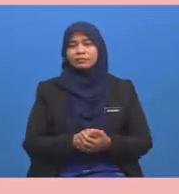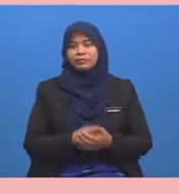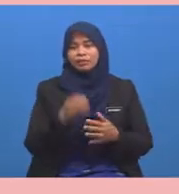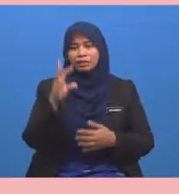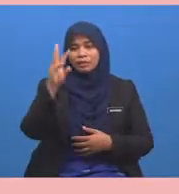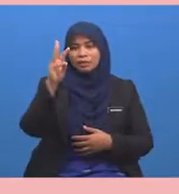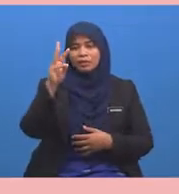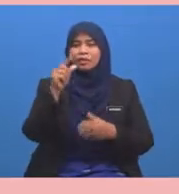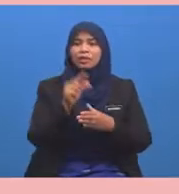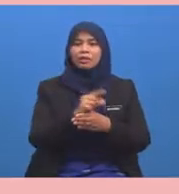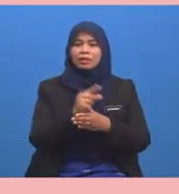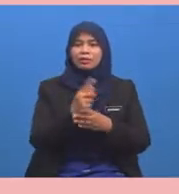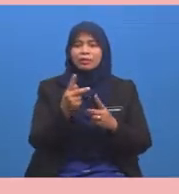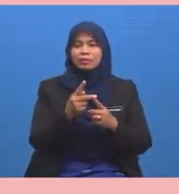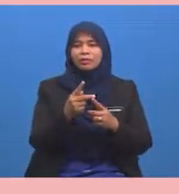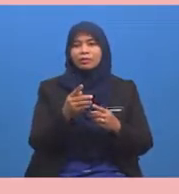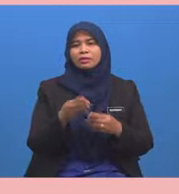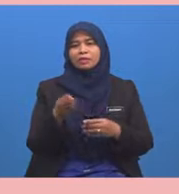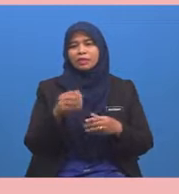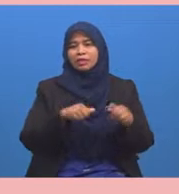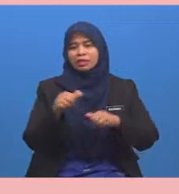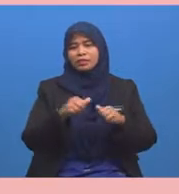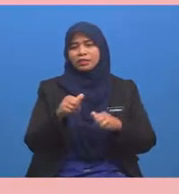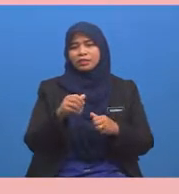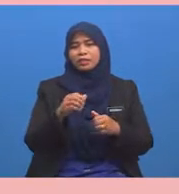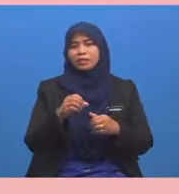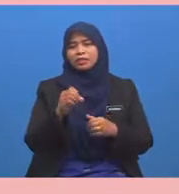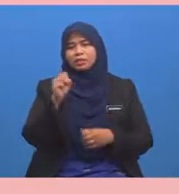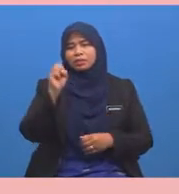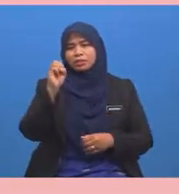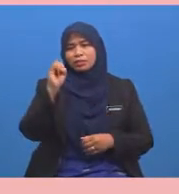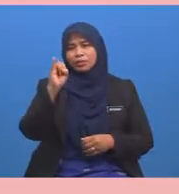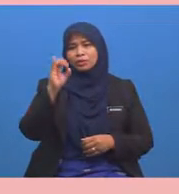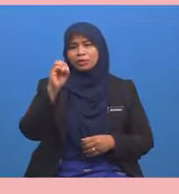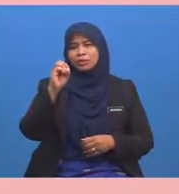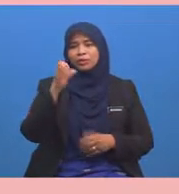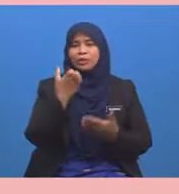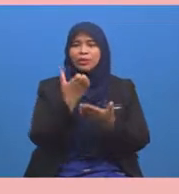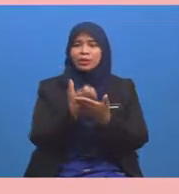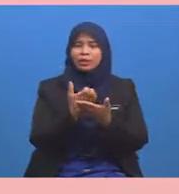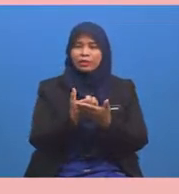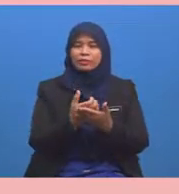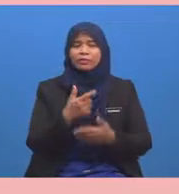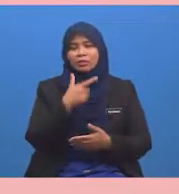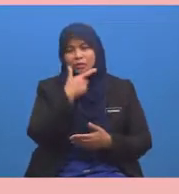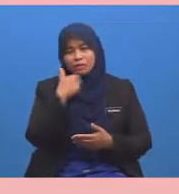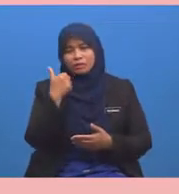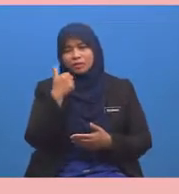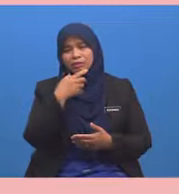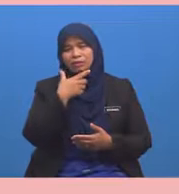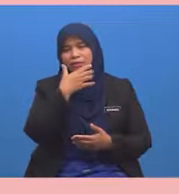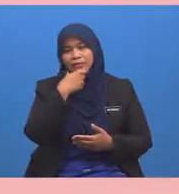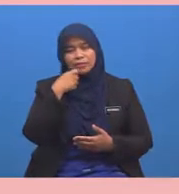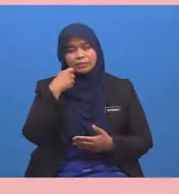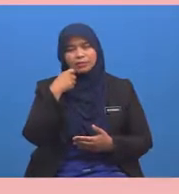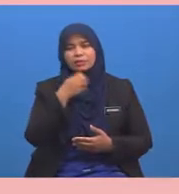Keenam, gangguan kepada aktiviti sosioekonomi. Kemarau dan banjir akan mengganggu kelancaran aktiviti